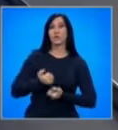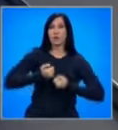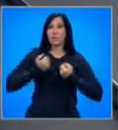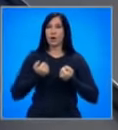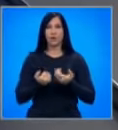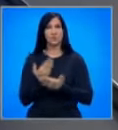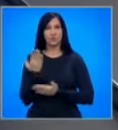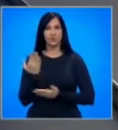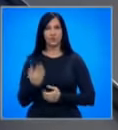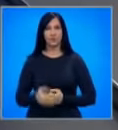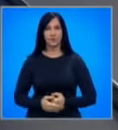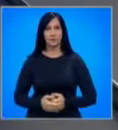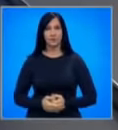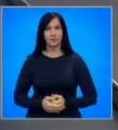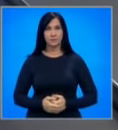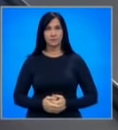Започваме.